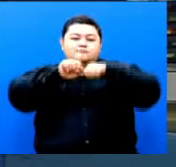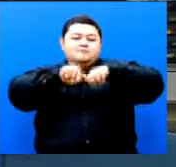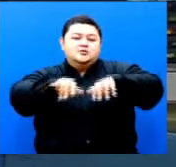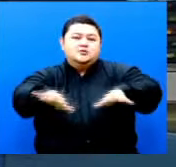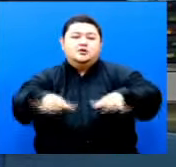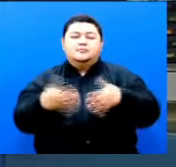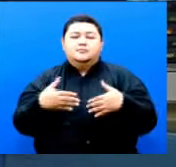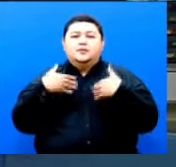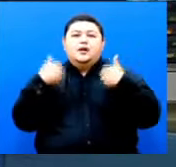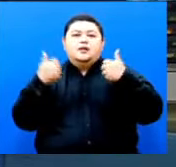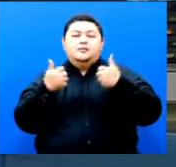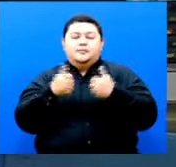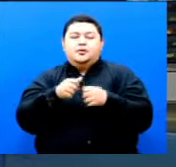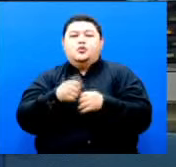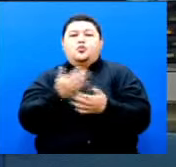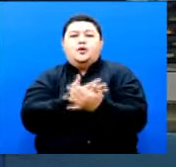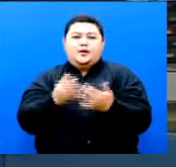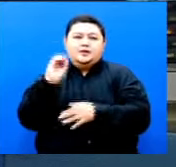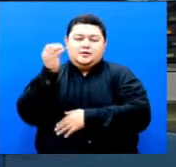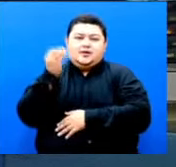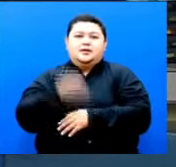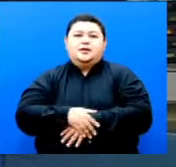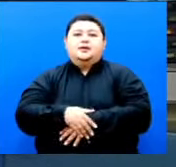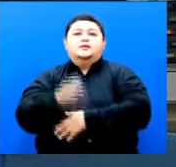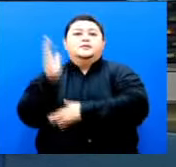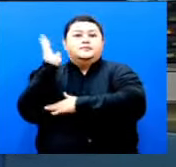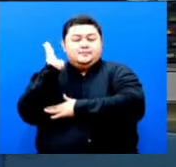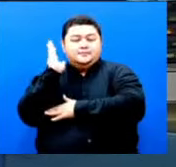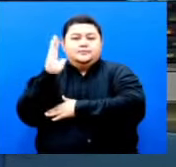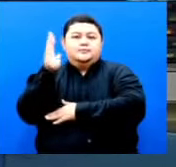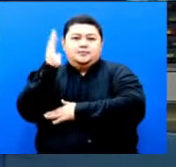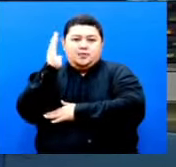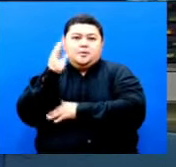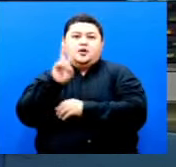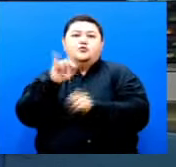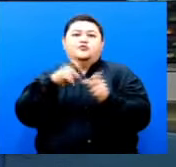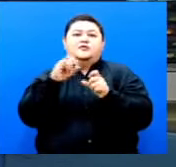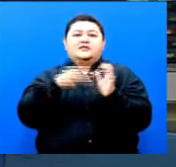rakyatJakarta. Berikutadalahpresentasivisidanmisi dariketigapasangantersebut.